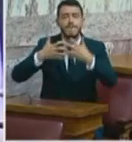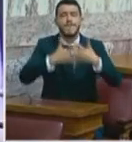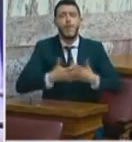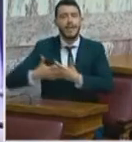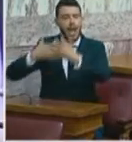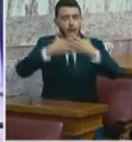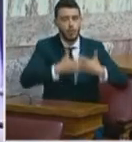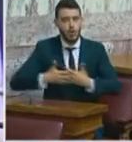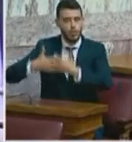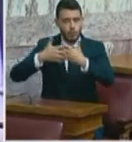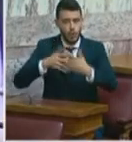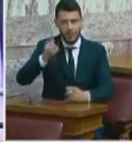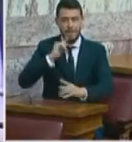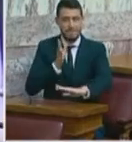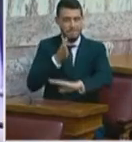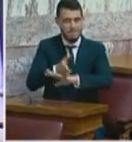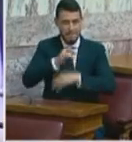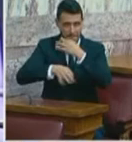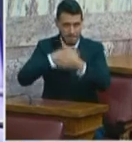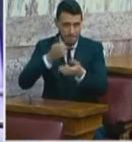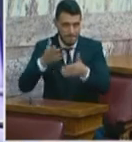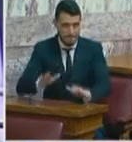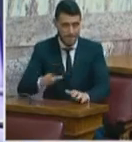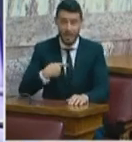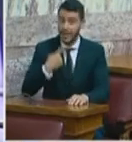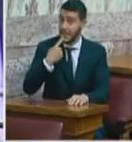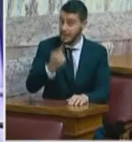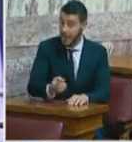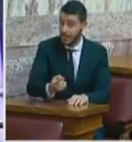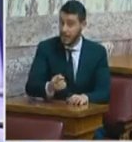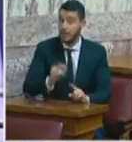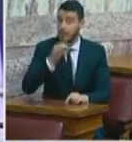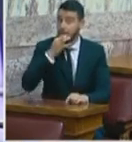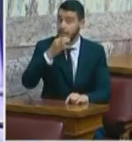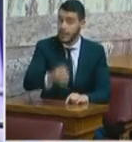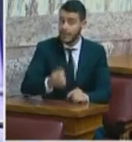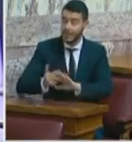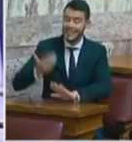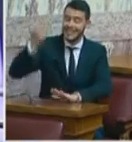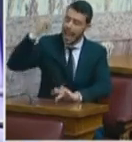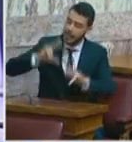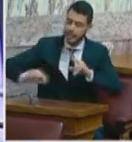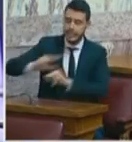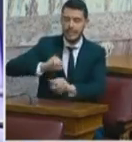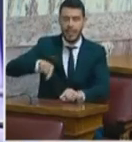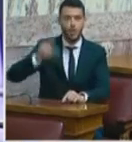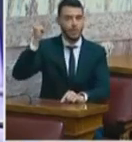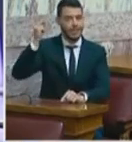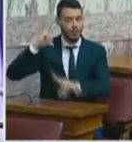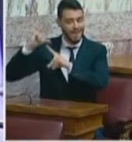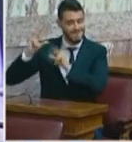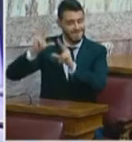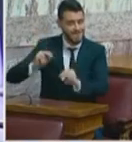στην οποία παρέμβασή σας είπατε, και μάλιστα αναφέρθηκε και ο Αντιπρόεδρος σε άλλη συζήτηση εδώ στη Βουλή,